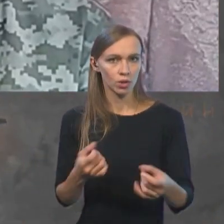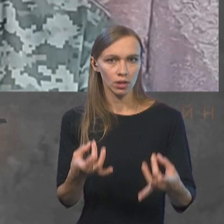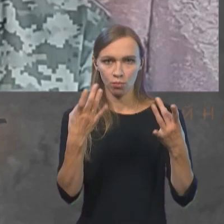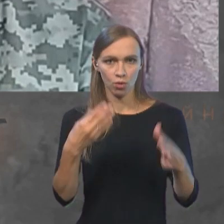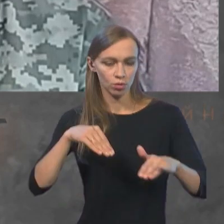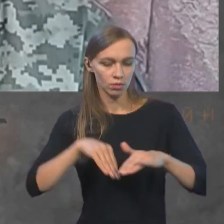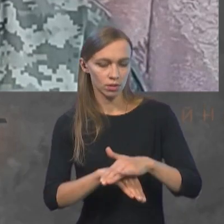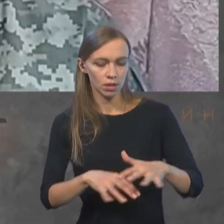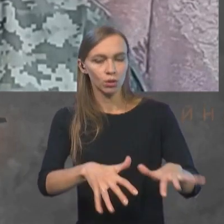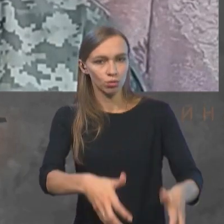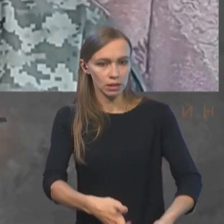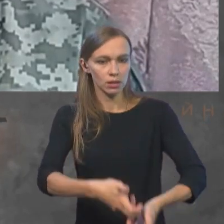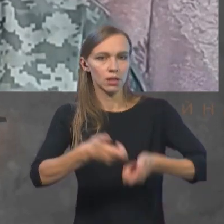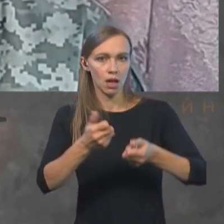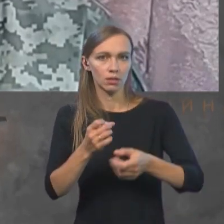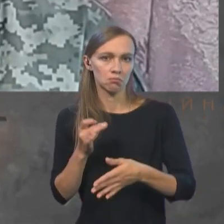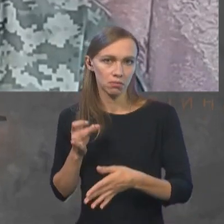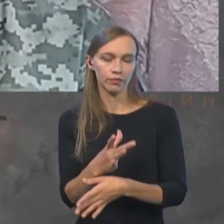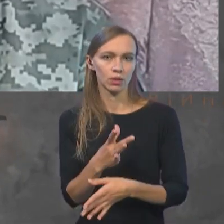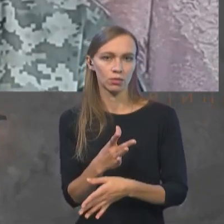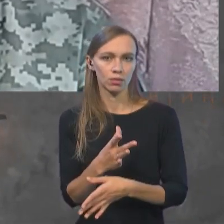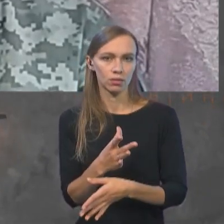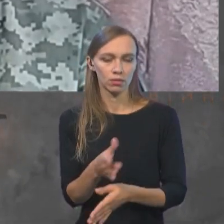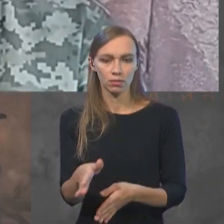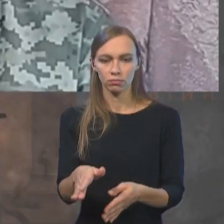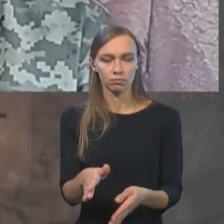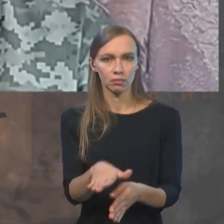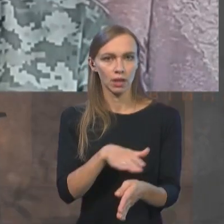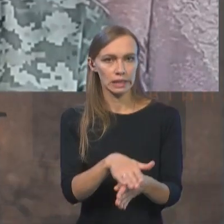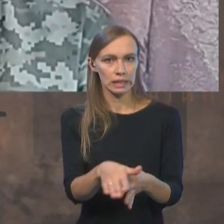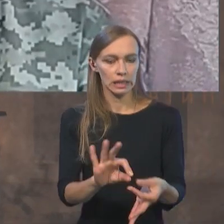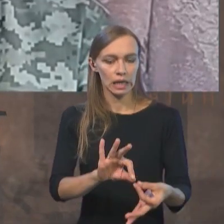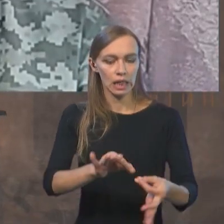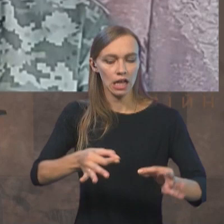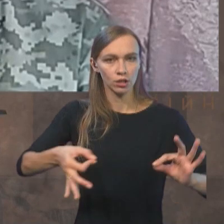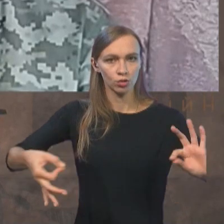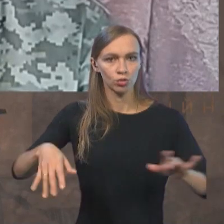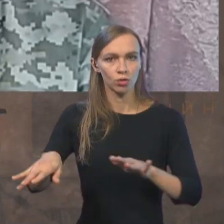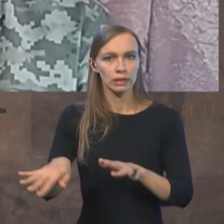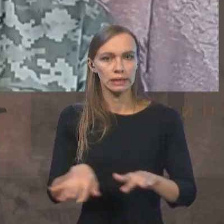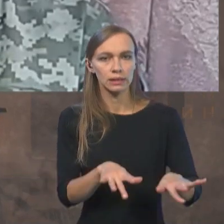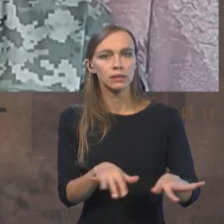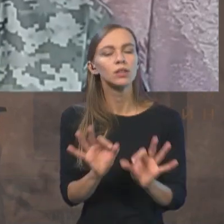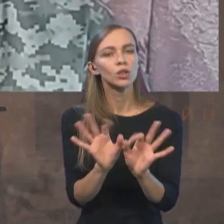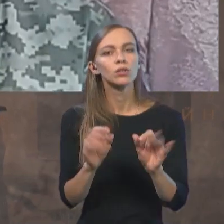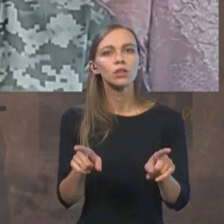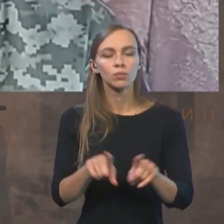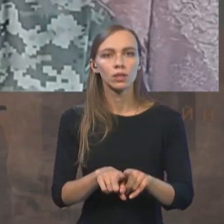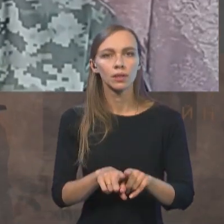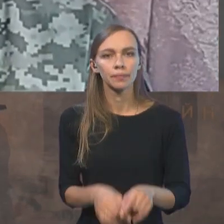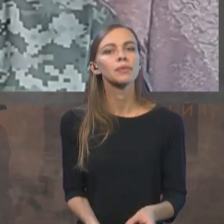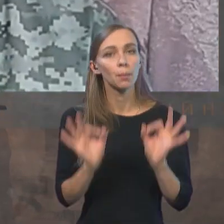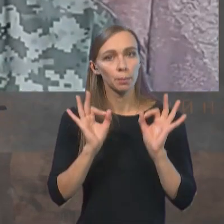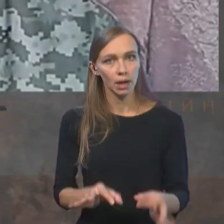і вистрілити. Це цілий ланцюжок такий дій має бути, напевно. Так, розкажіть про це. Направду,